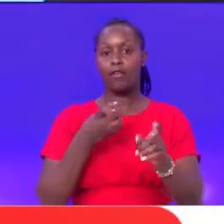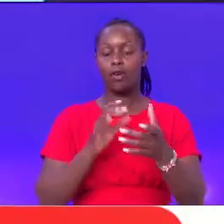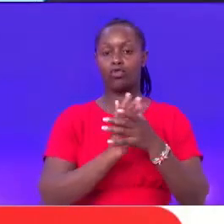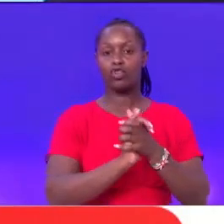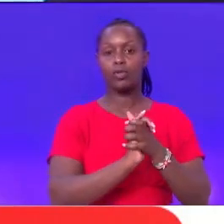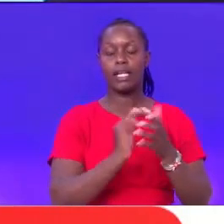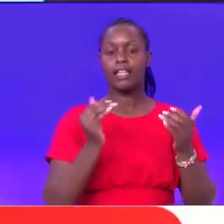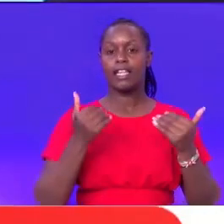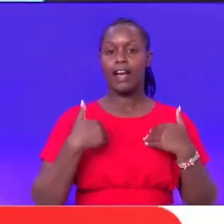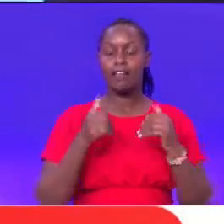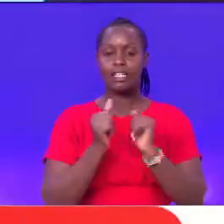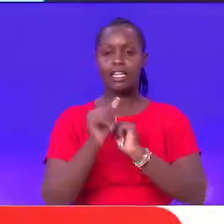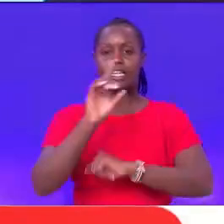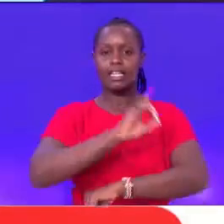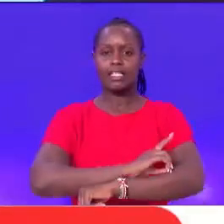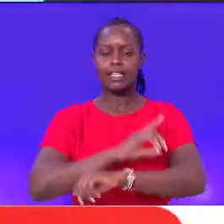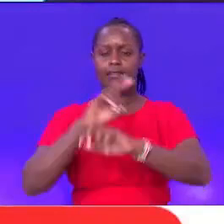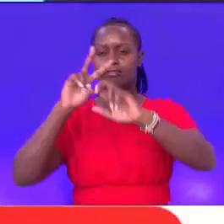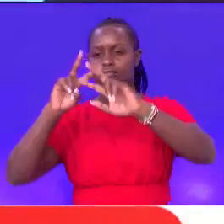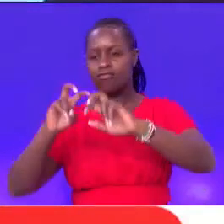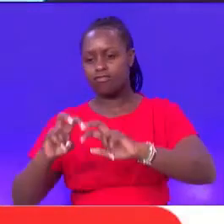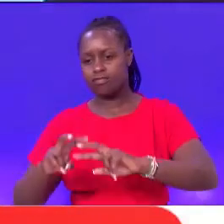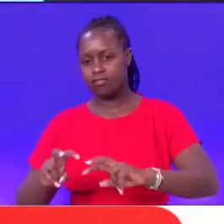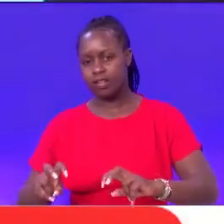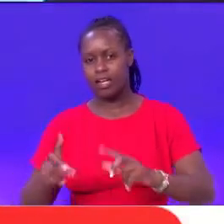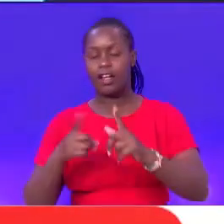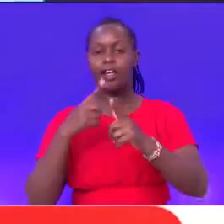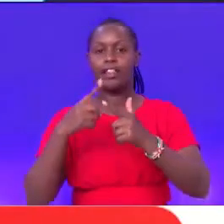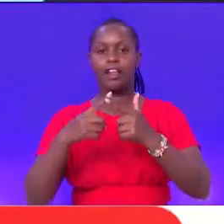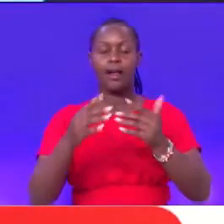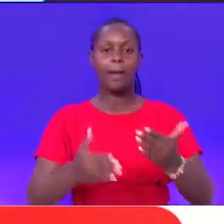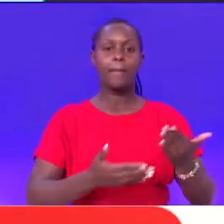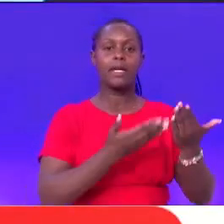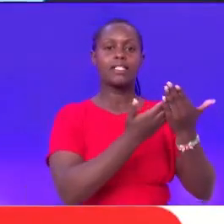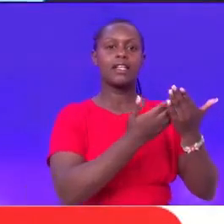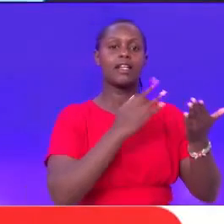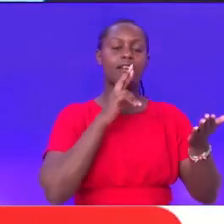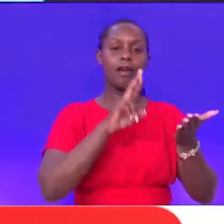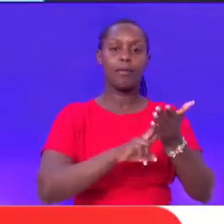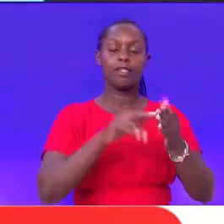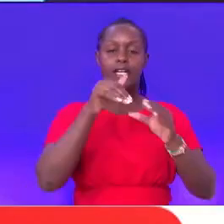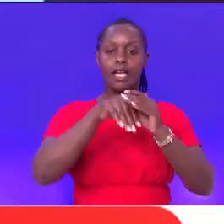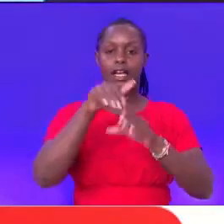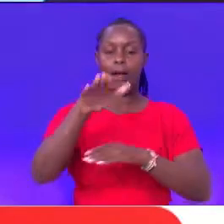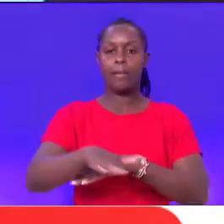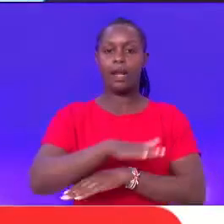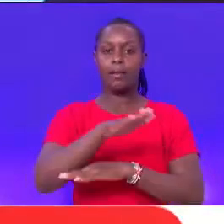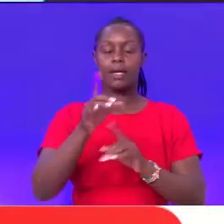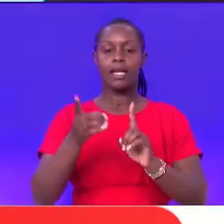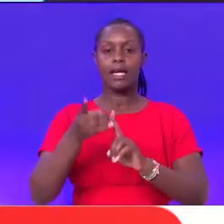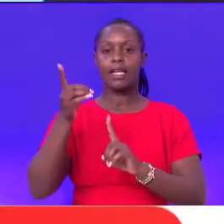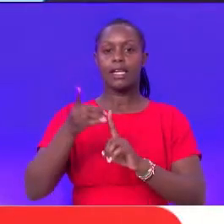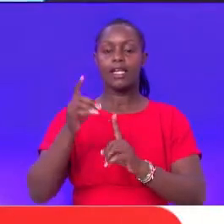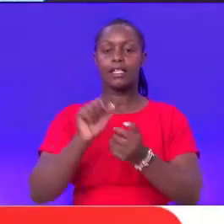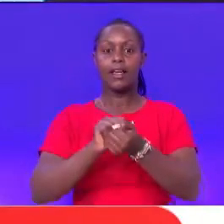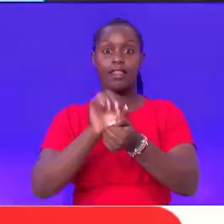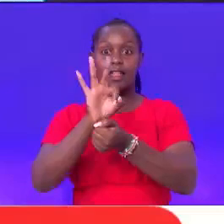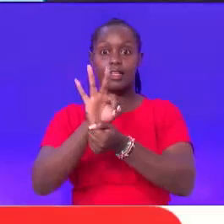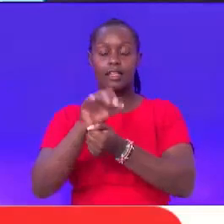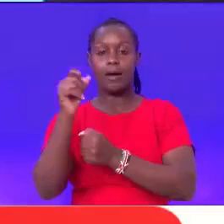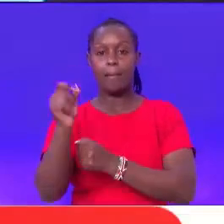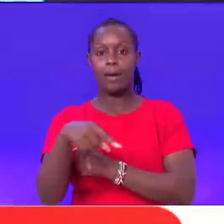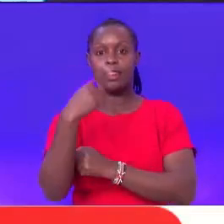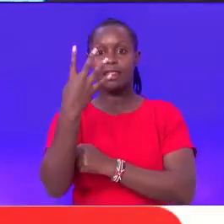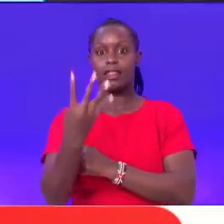na siku 10 kufanya uchunguzi wake na kuwasilisha ripoti kwa bunge tarehe 13 mwezi